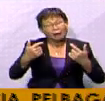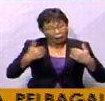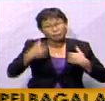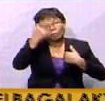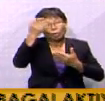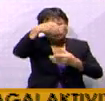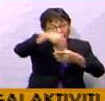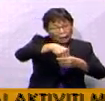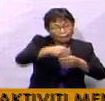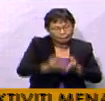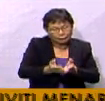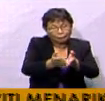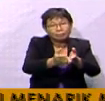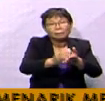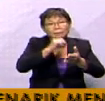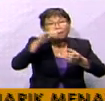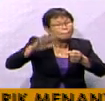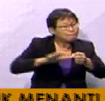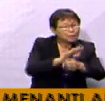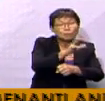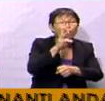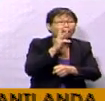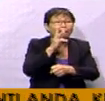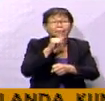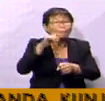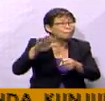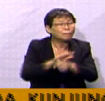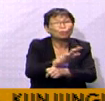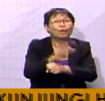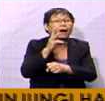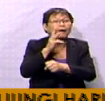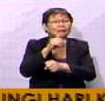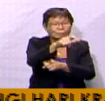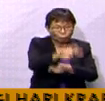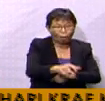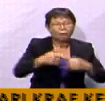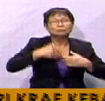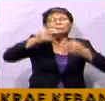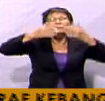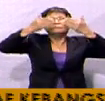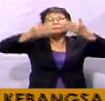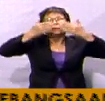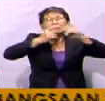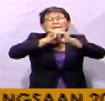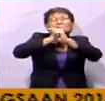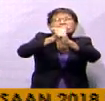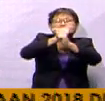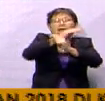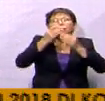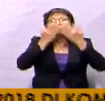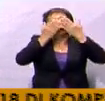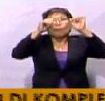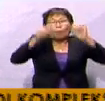di bahagian dalaman kapal tidak dipenuhi air sepenuhnya menyebabkan mangsa mempunyai udara untuk bertahan dan